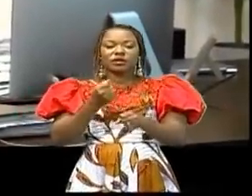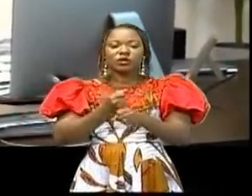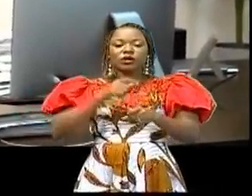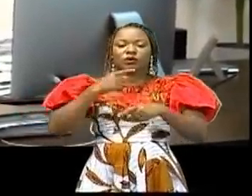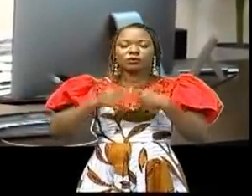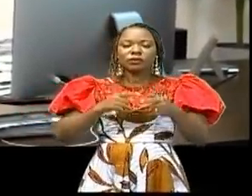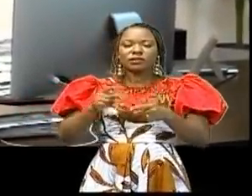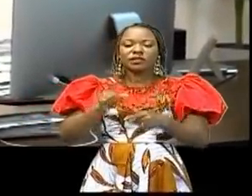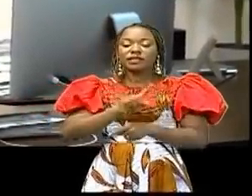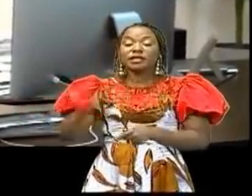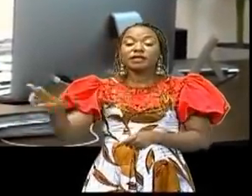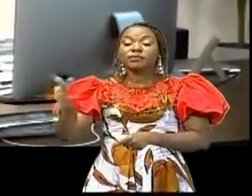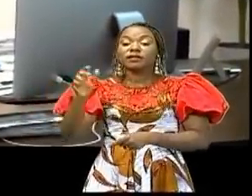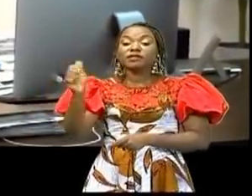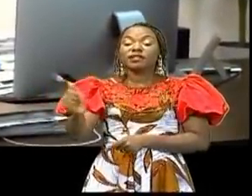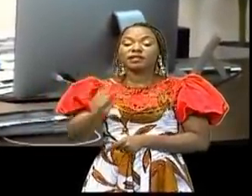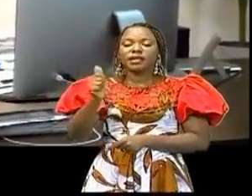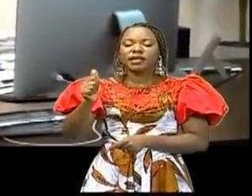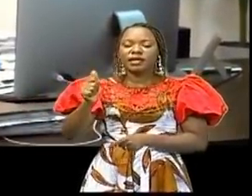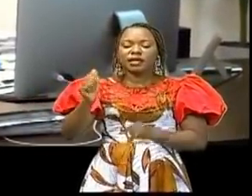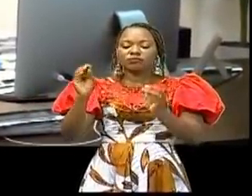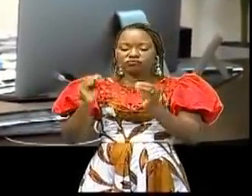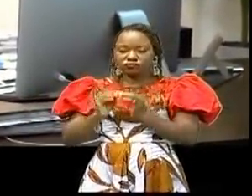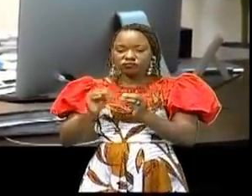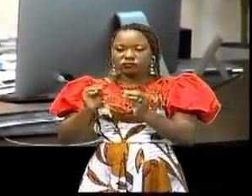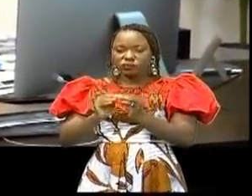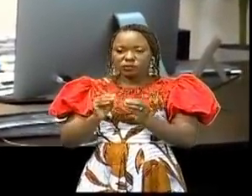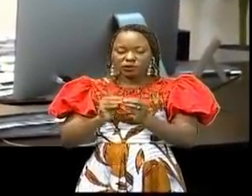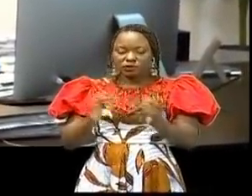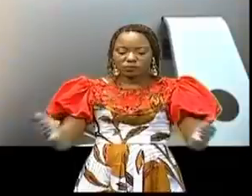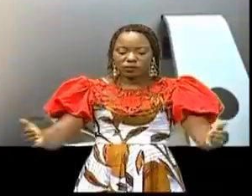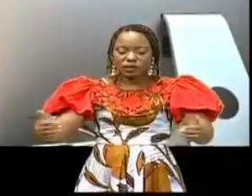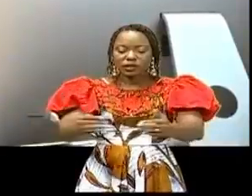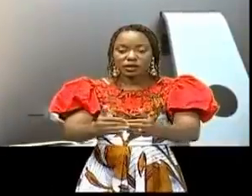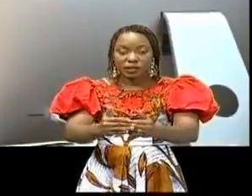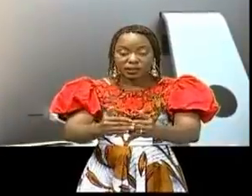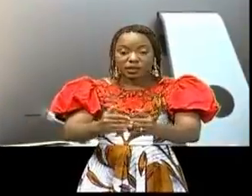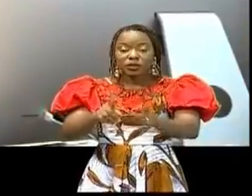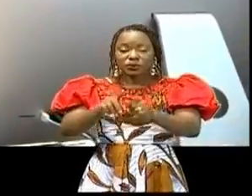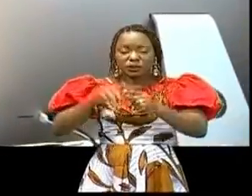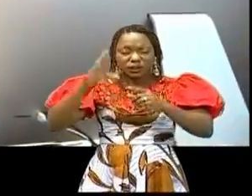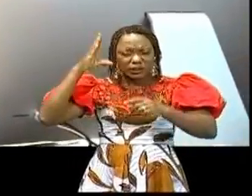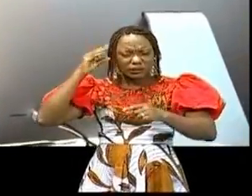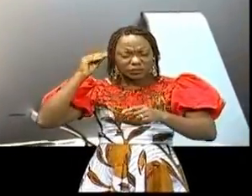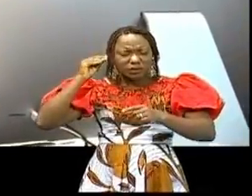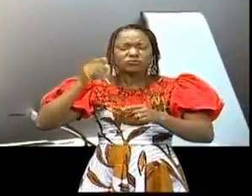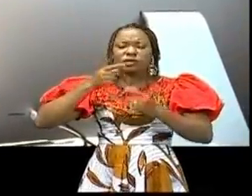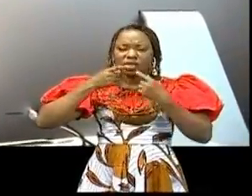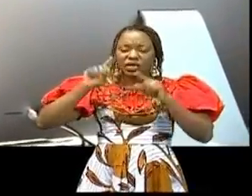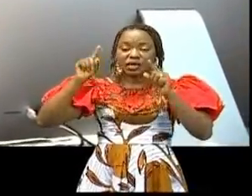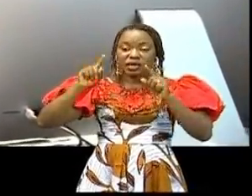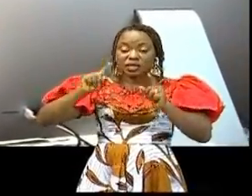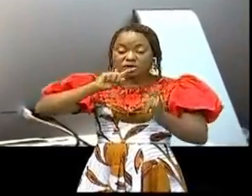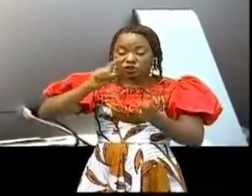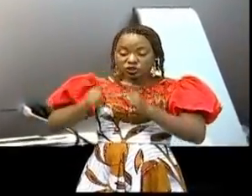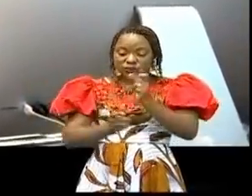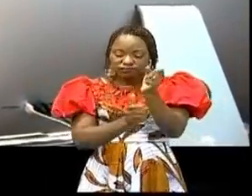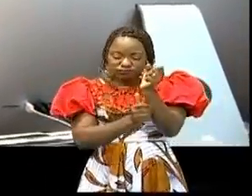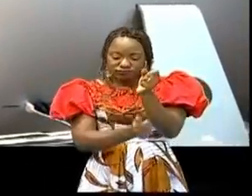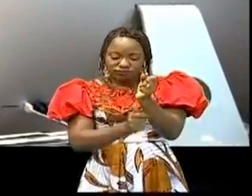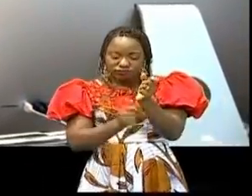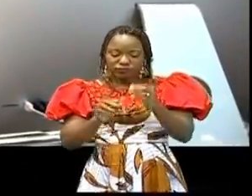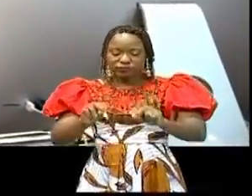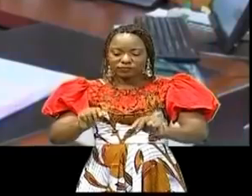et 2021 ont permis de réunir et d'encadrer des expériences réussies d'introduction de la farine du manioc dans la panification